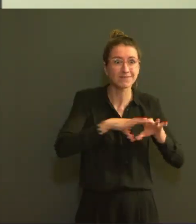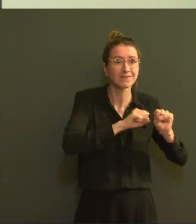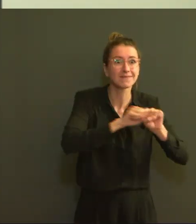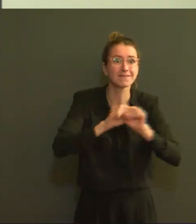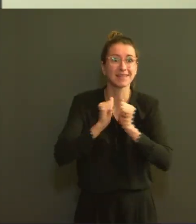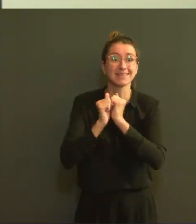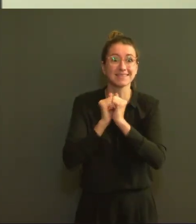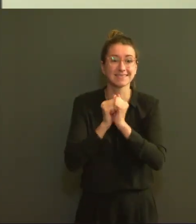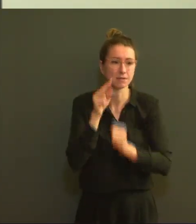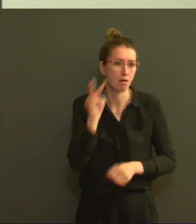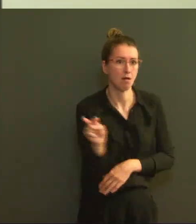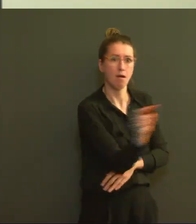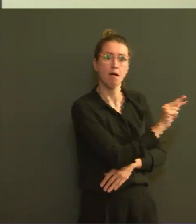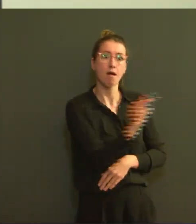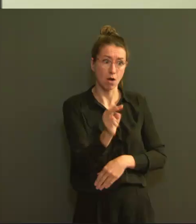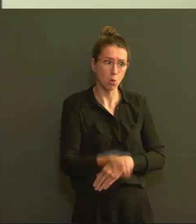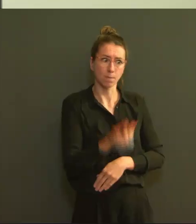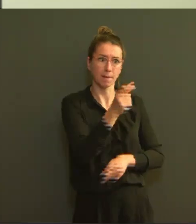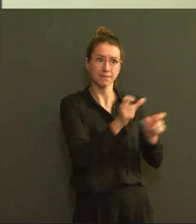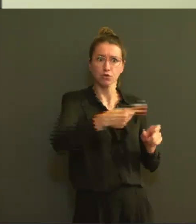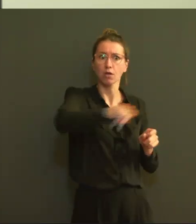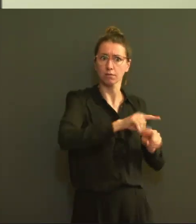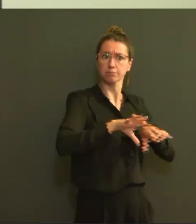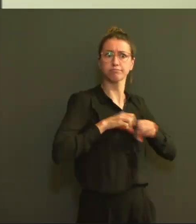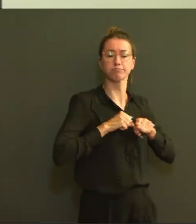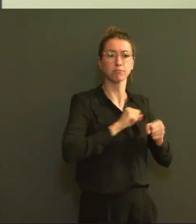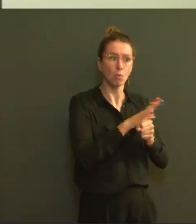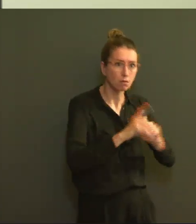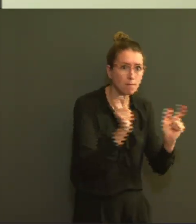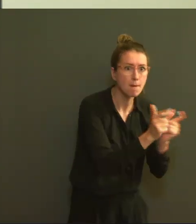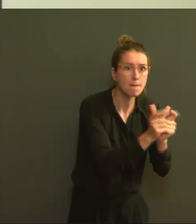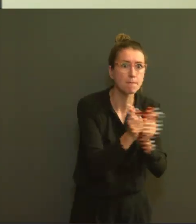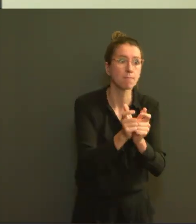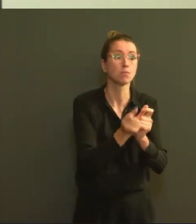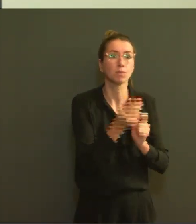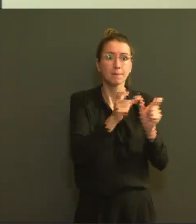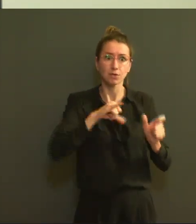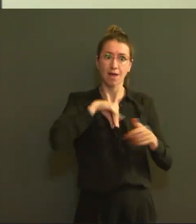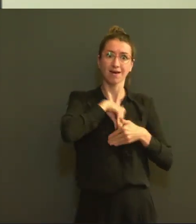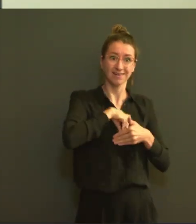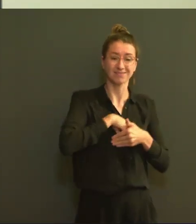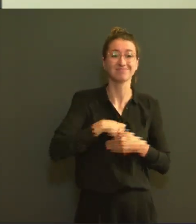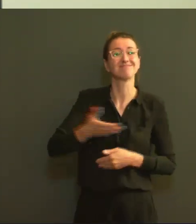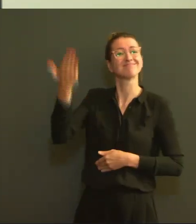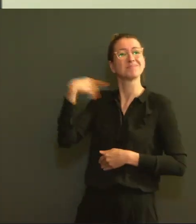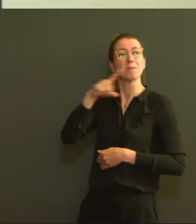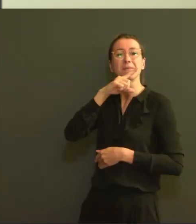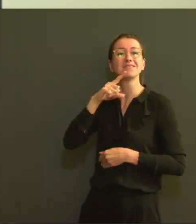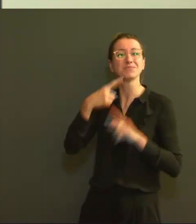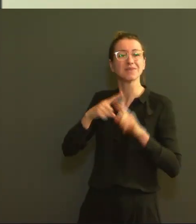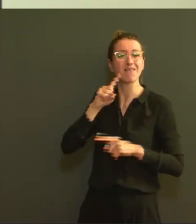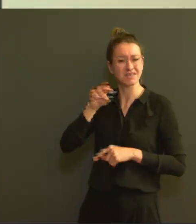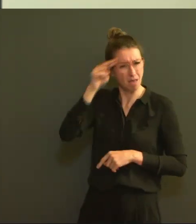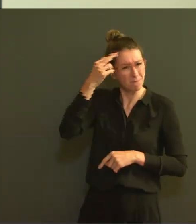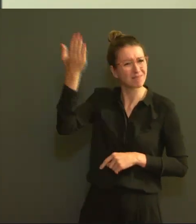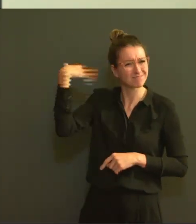proportion beaucoup plus importante de personnes positives qu'au mars-avril où on ne testait que les personnes infectées dont